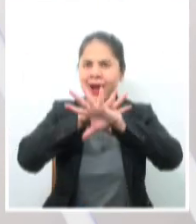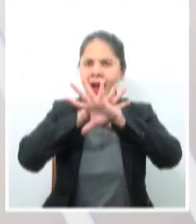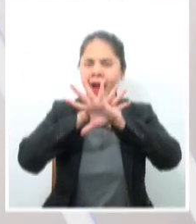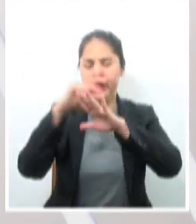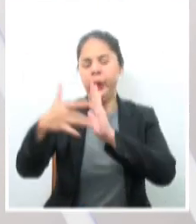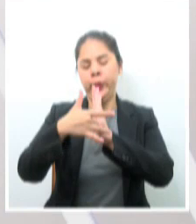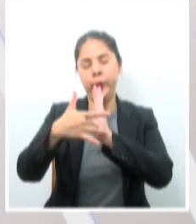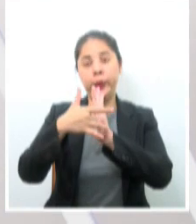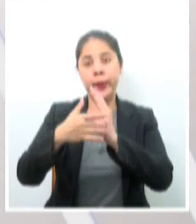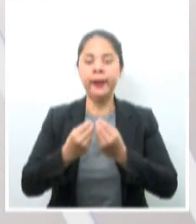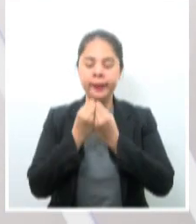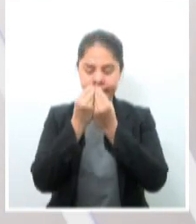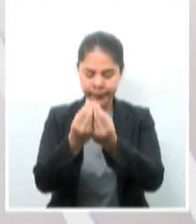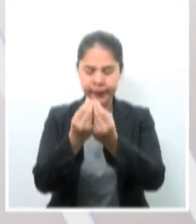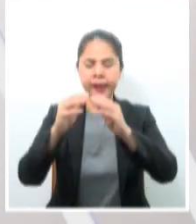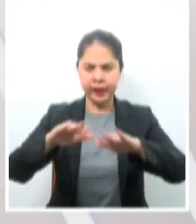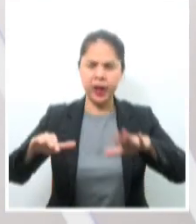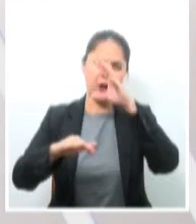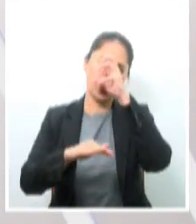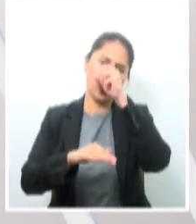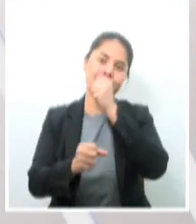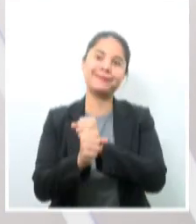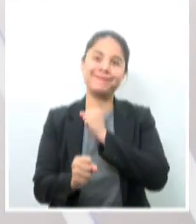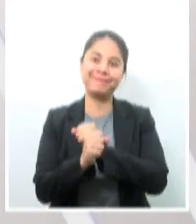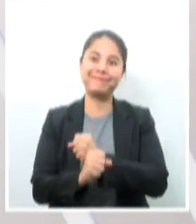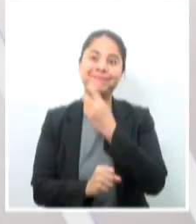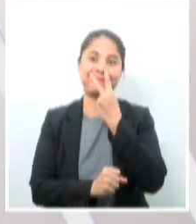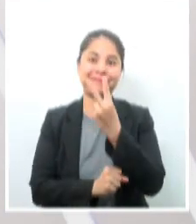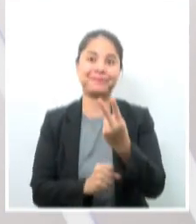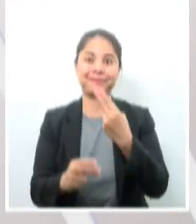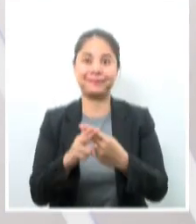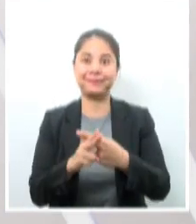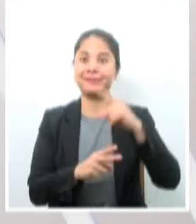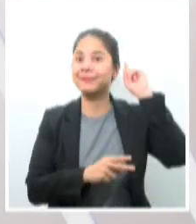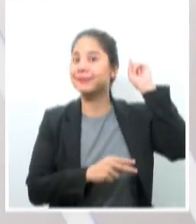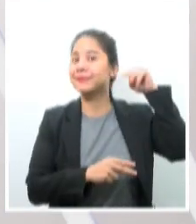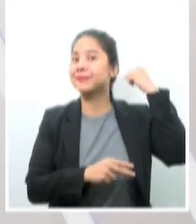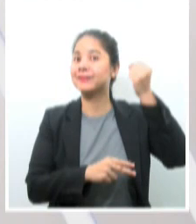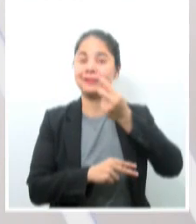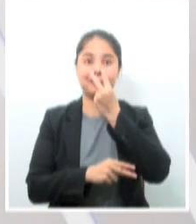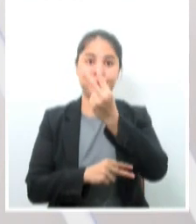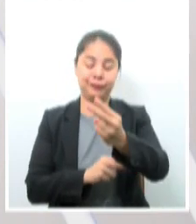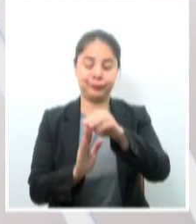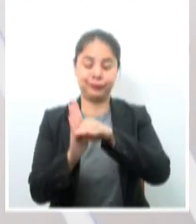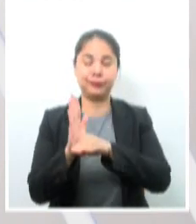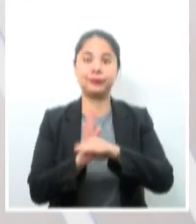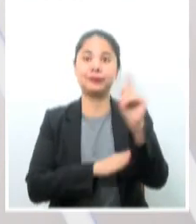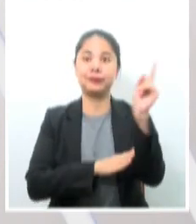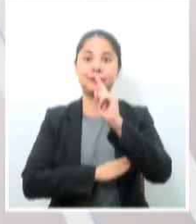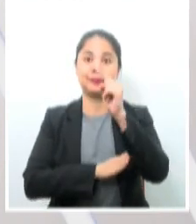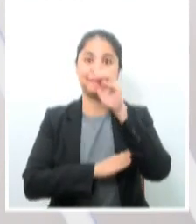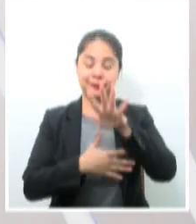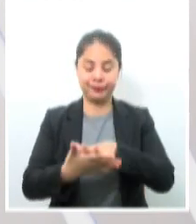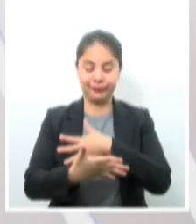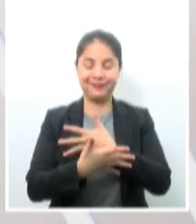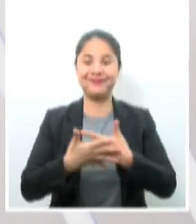ค่ะให้นักเรียนนั้นได้ลองทดลองทำค่ะก็อยากให้ทางคุณพริมค่ะได้ช่วยแนะนำว่า V-Space คืออะไรค่ะแล้วก็มีแนวคิด